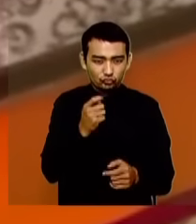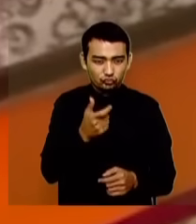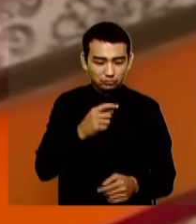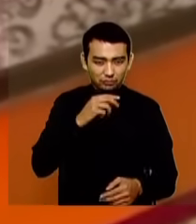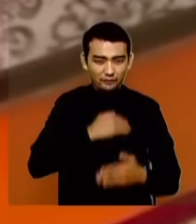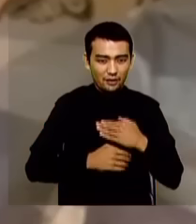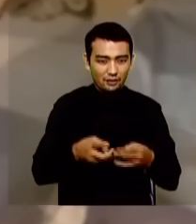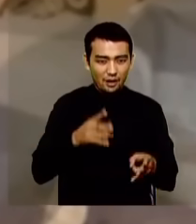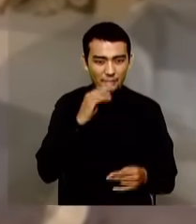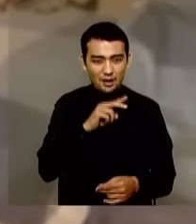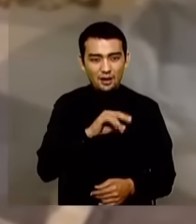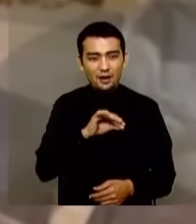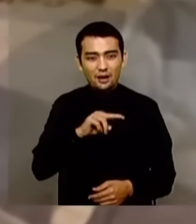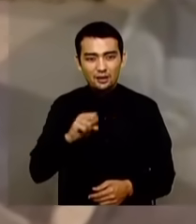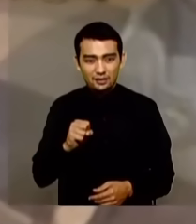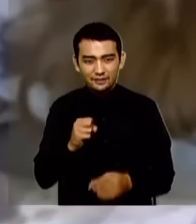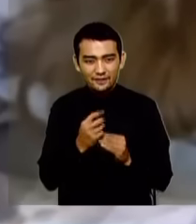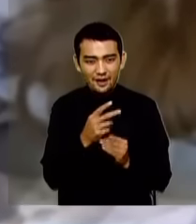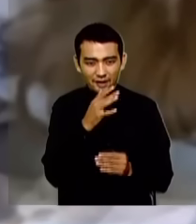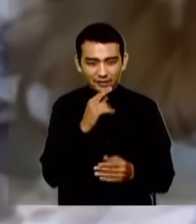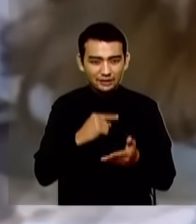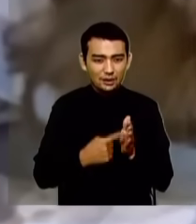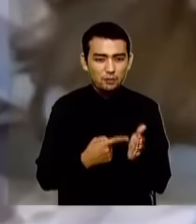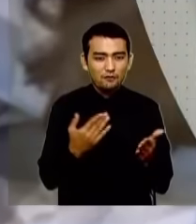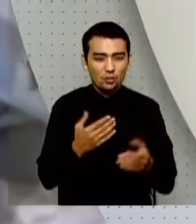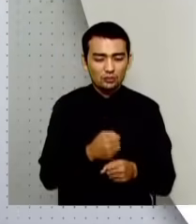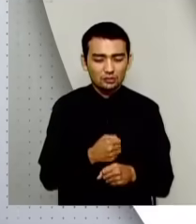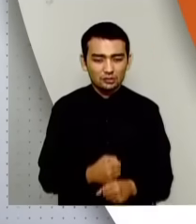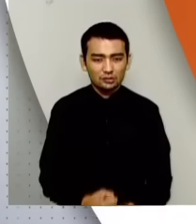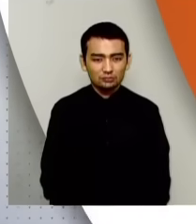degen 12 jastağı Leylanın atanası qanday talap koyup otur?